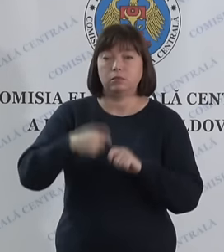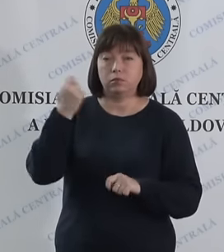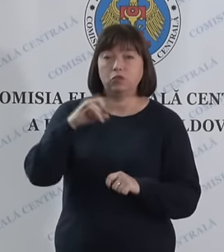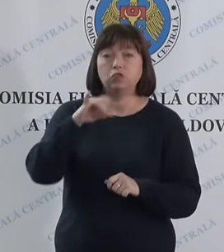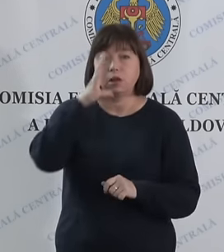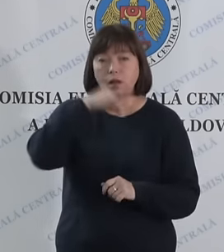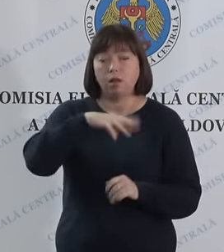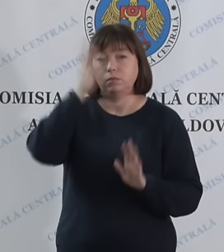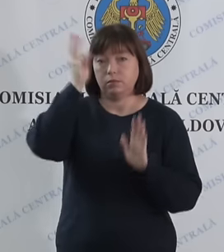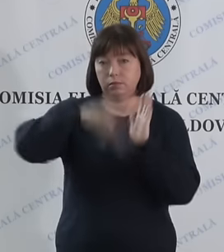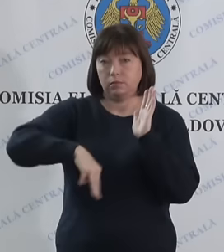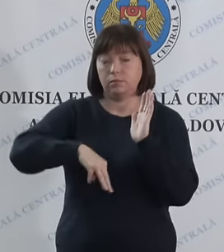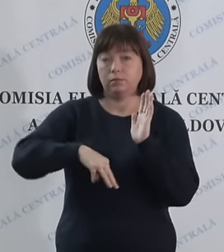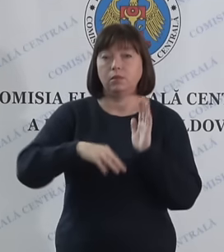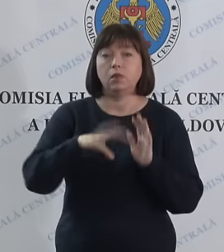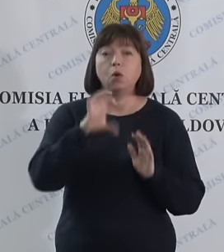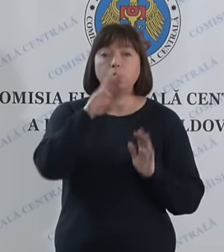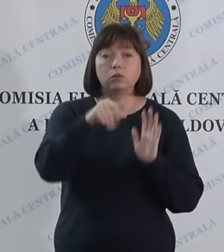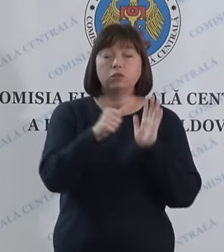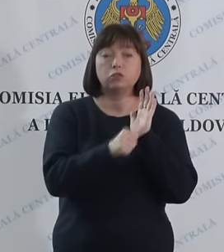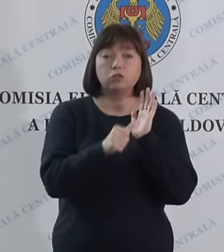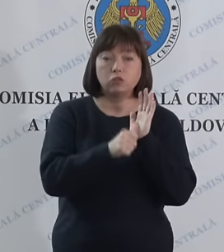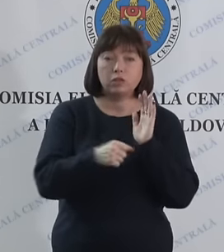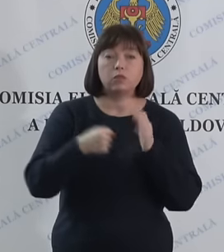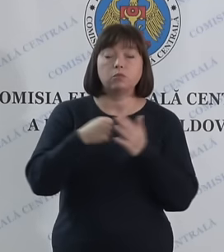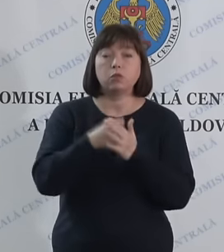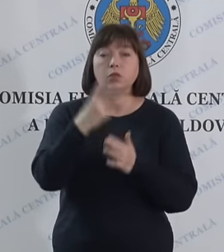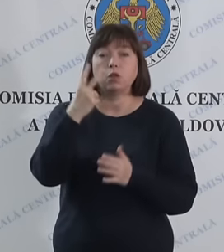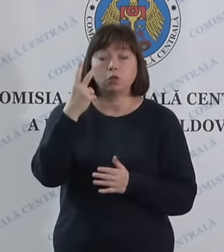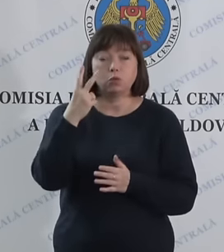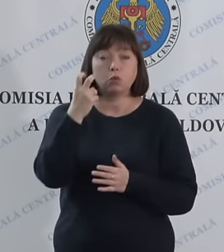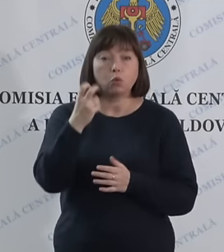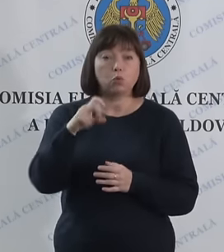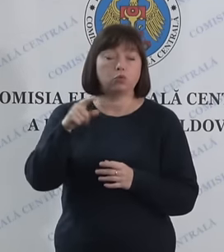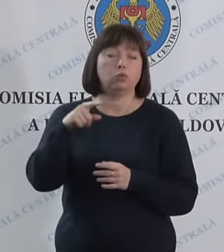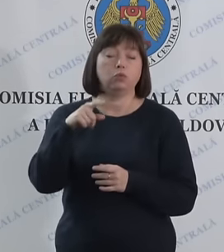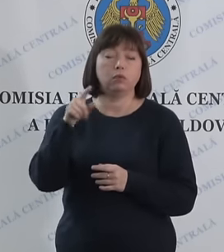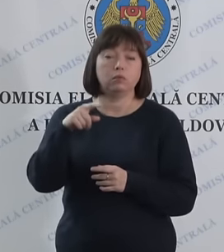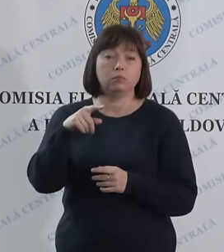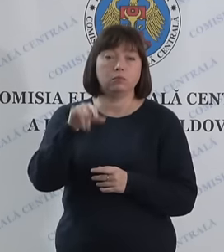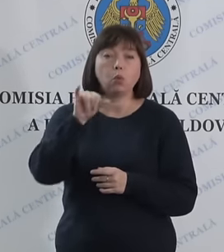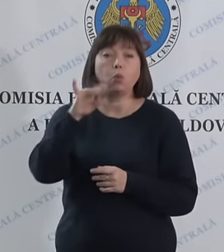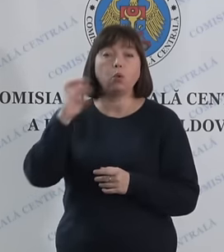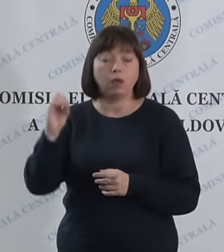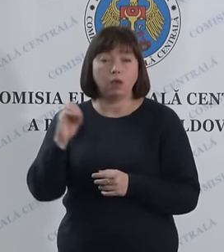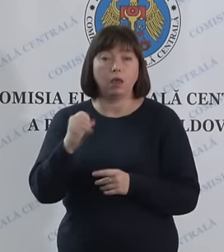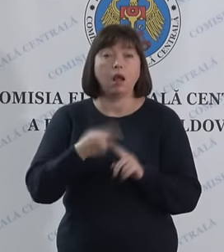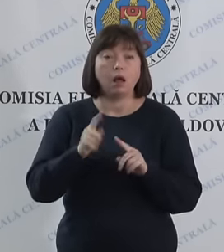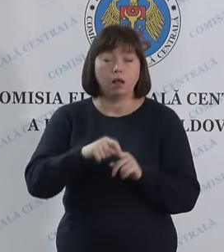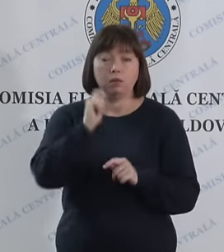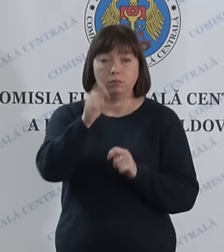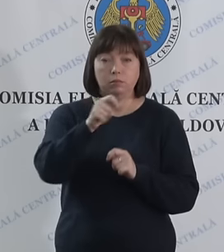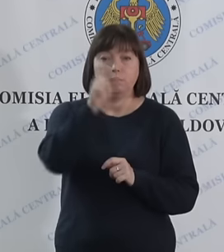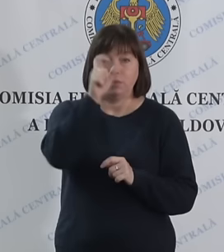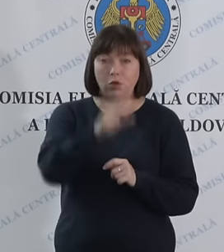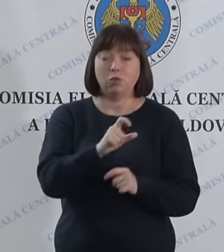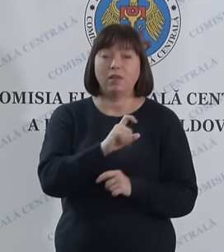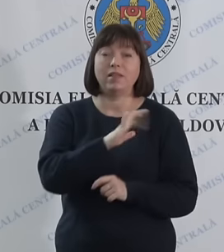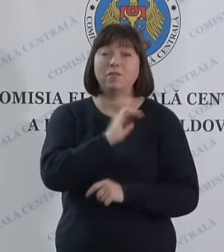sancționează cu amendă de la 60 la 120 unități contravenționale aplicate persoanei